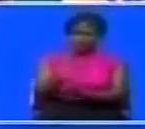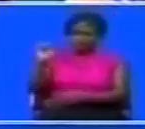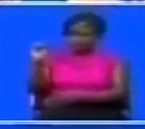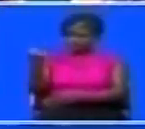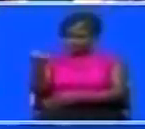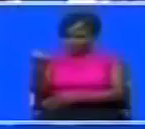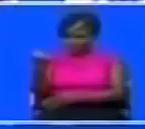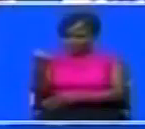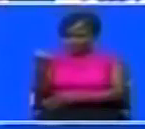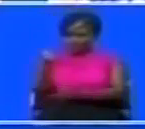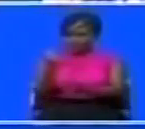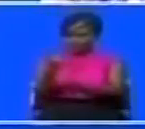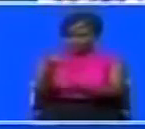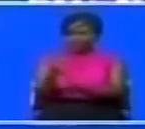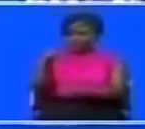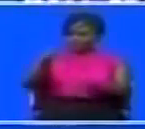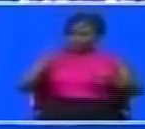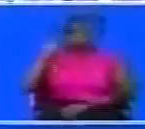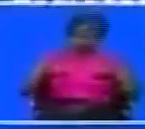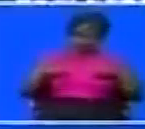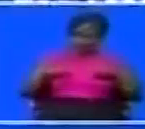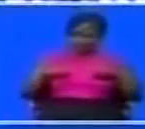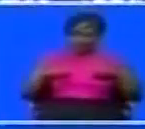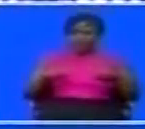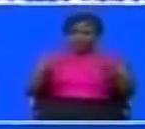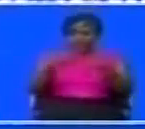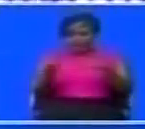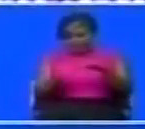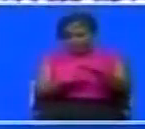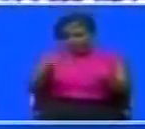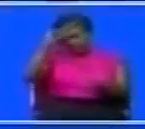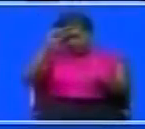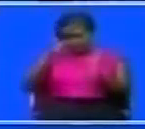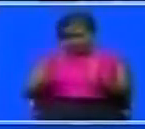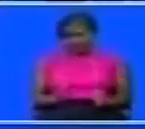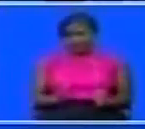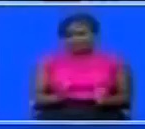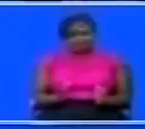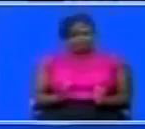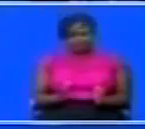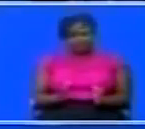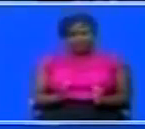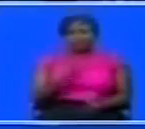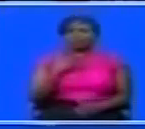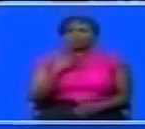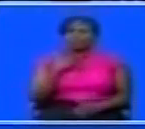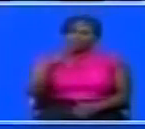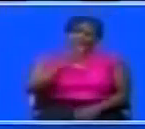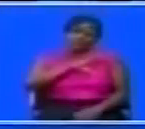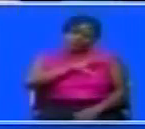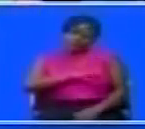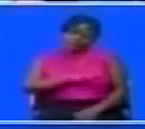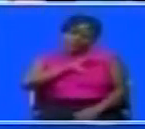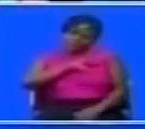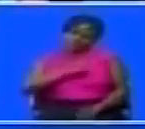tarehe 10 mwezi wa 11 gavana amekubali mwito wetu. Lakini naibu wa gavana Joseph Ruto amewataka kuvumilia